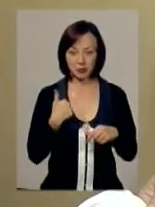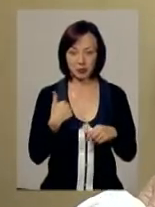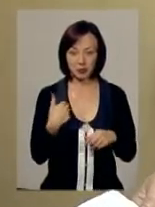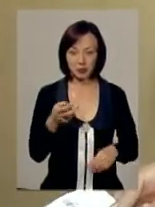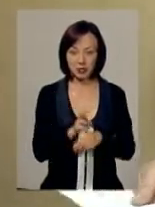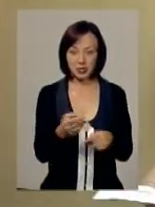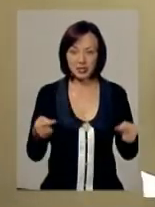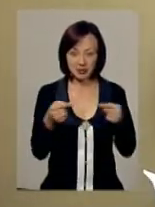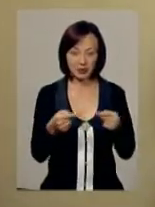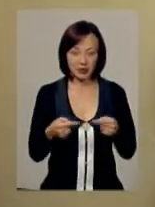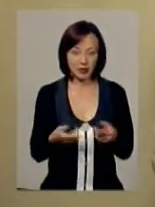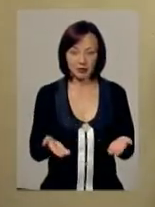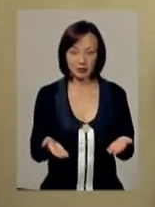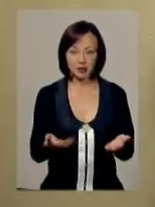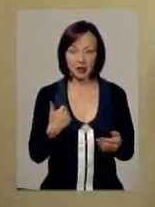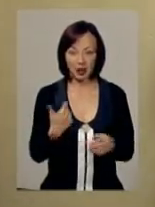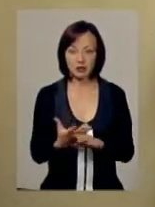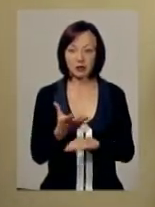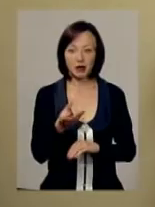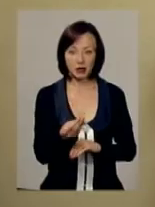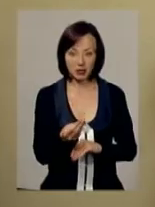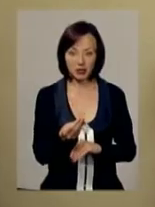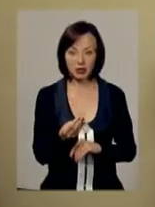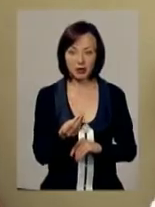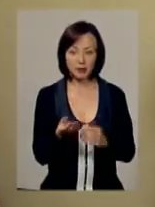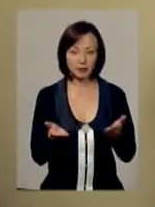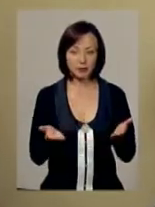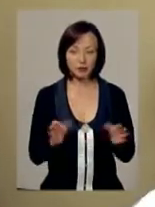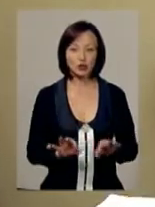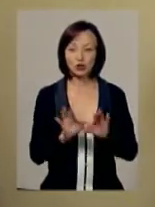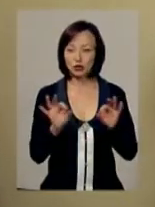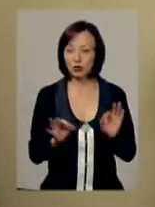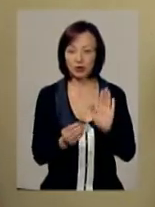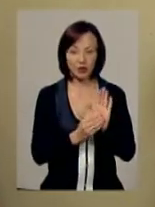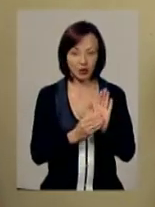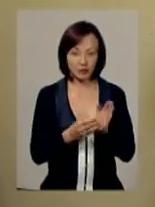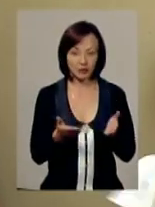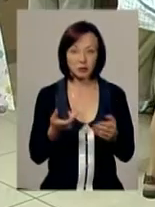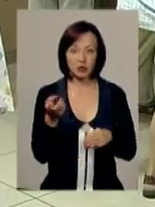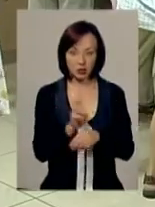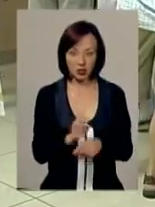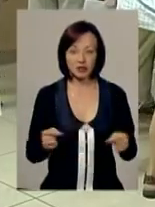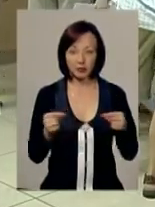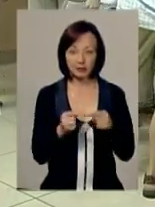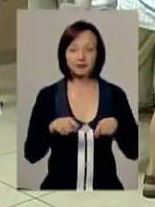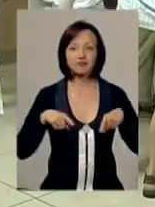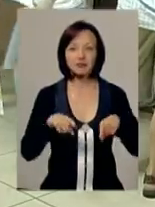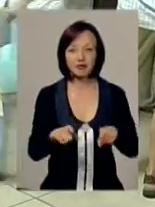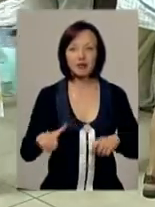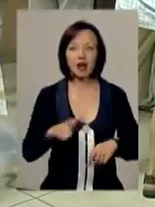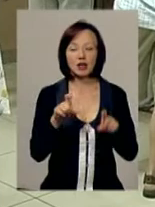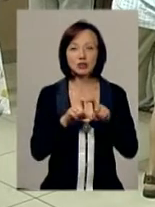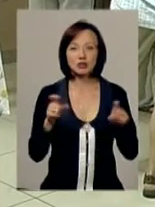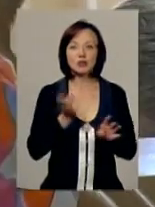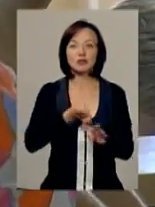прийшла звірятися, я знаю, я заплатила, вон ще є, ну цього не вказано, я знаю, то прийшла. Бігти у газконтору,